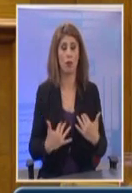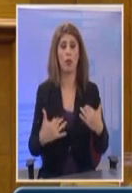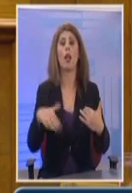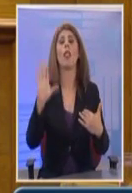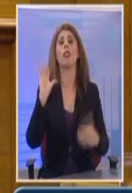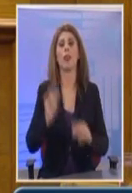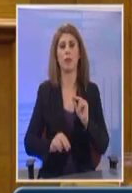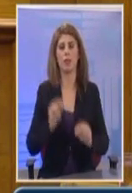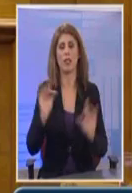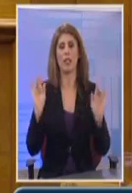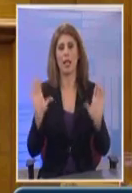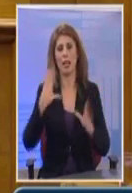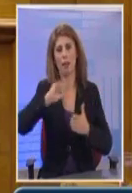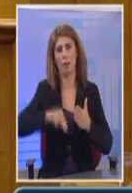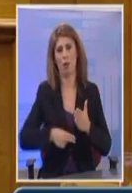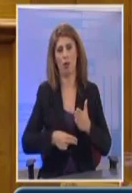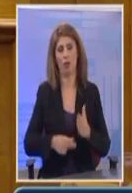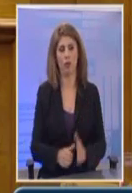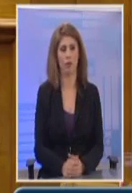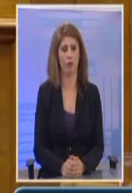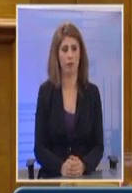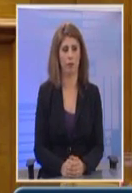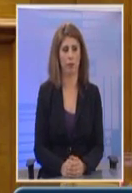να ψηφίσει κανένα μνημόνιο.